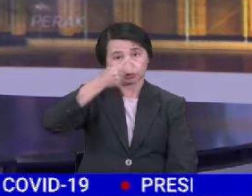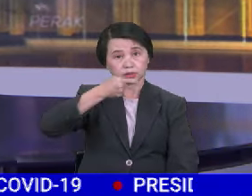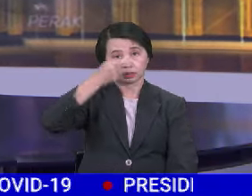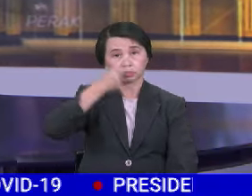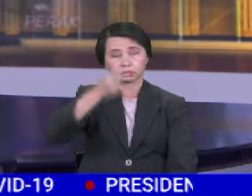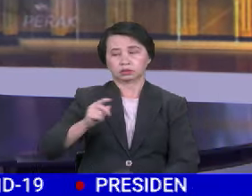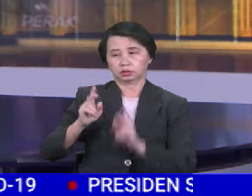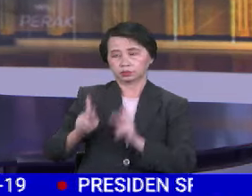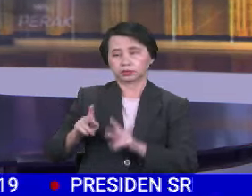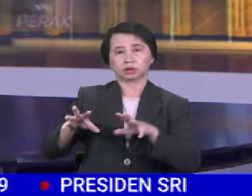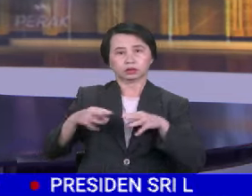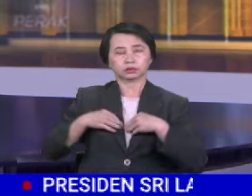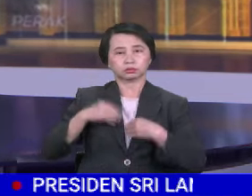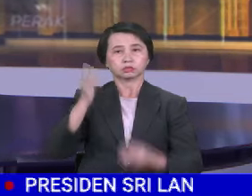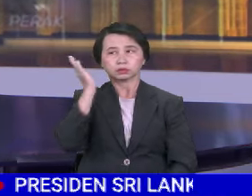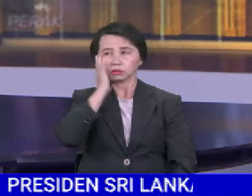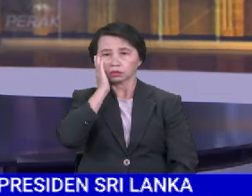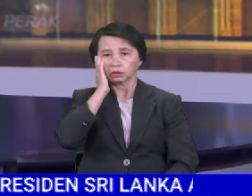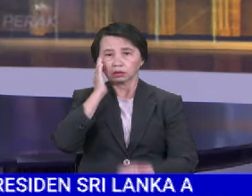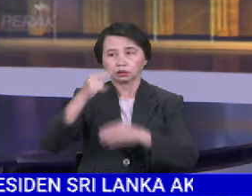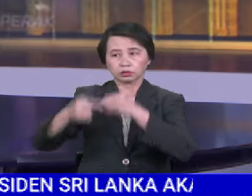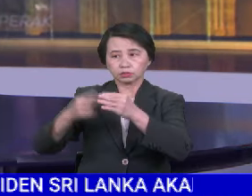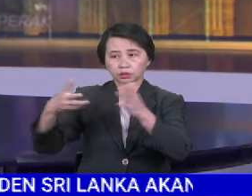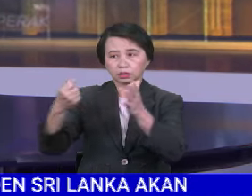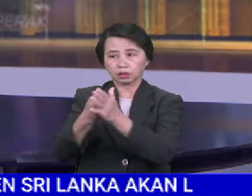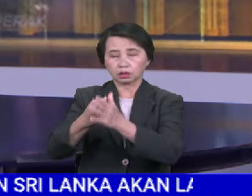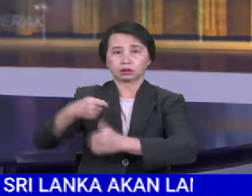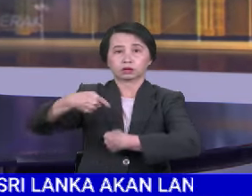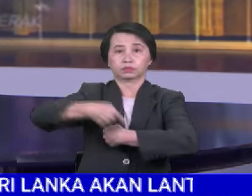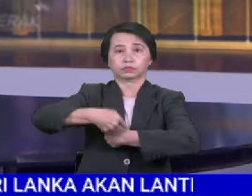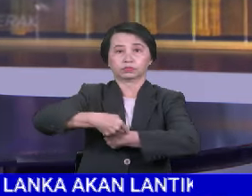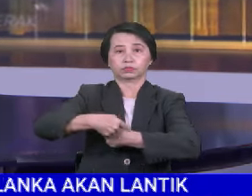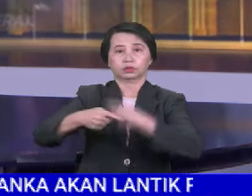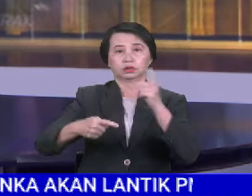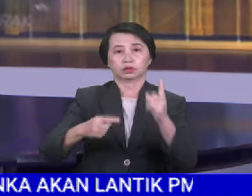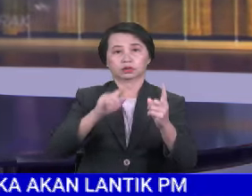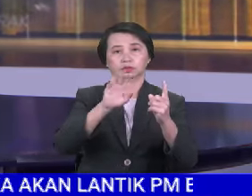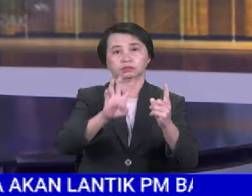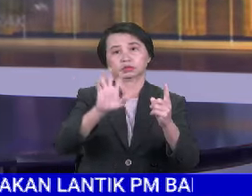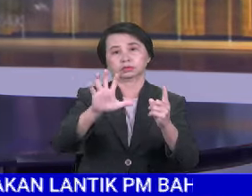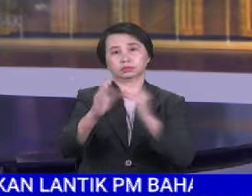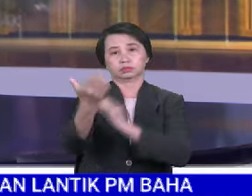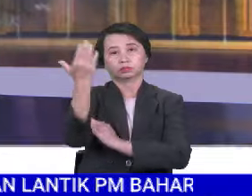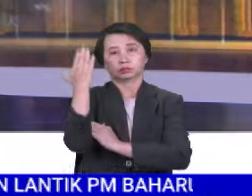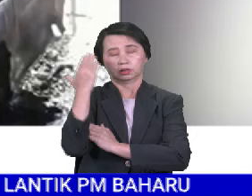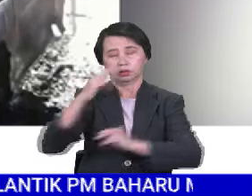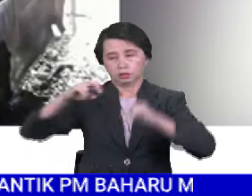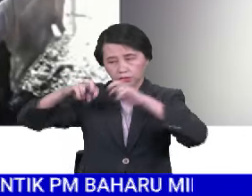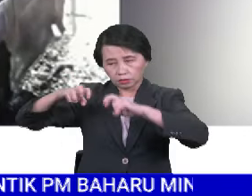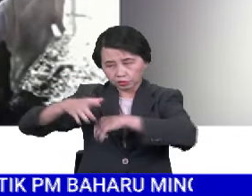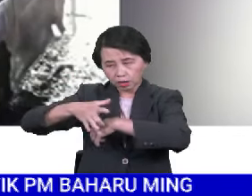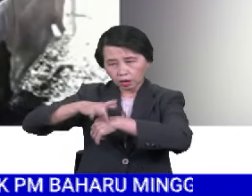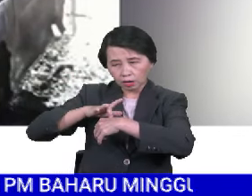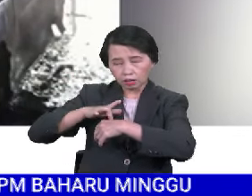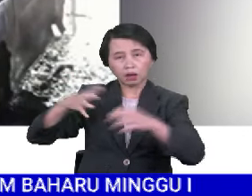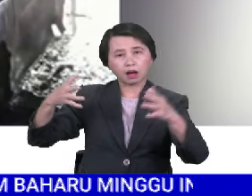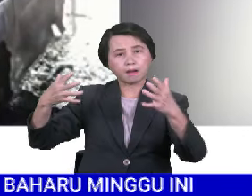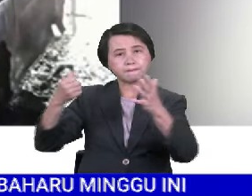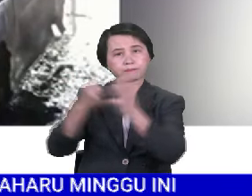pihaknya menerima mengenai kemalangan itu 145 pagi awal mendapati